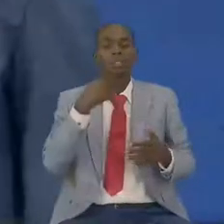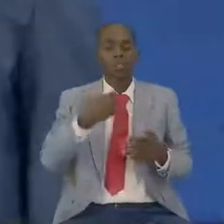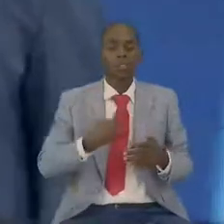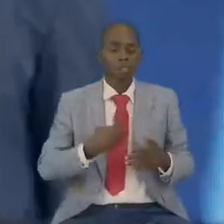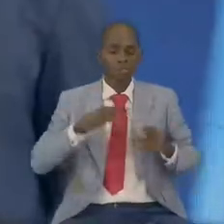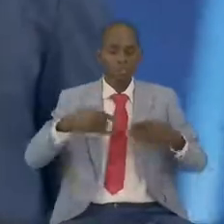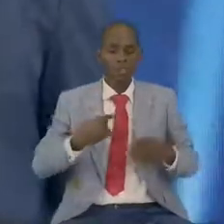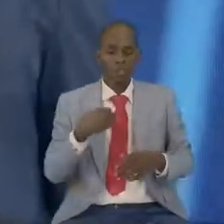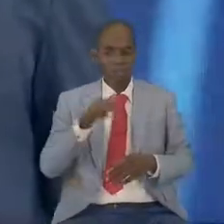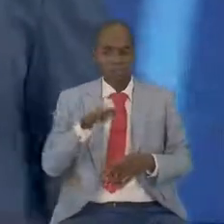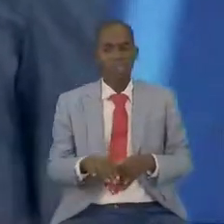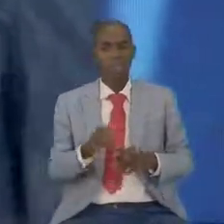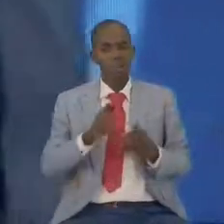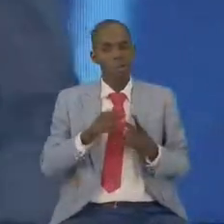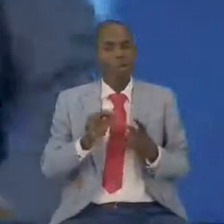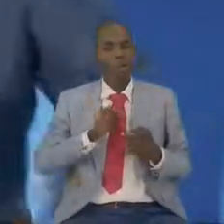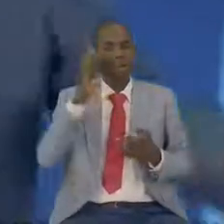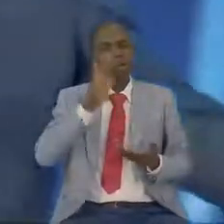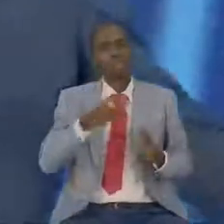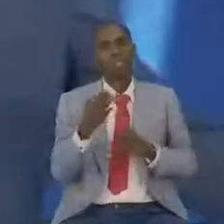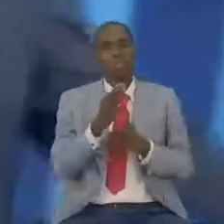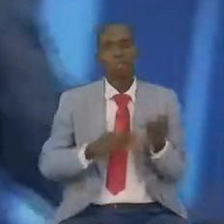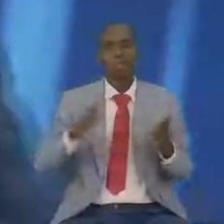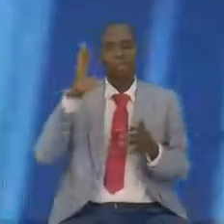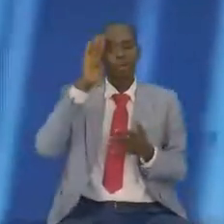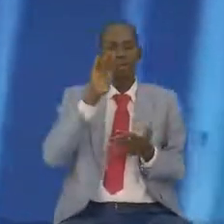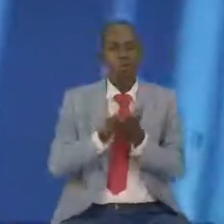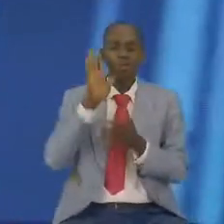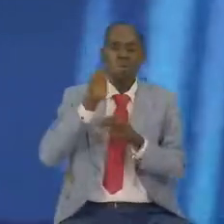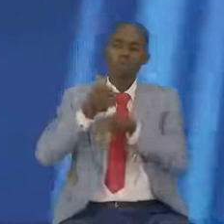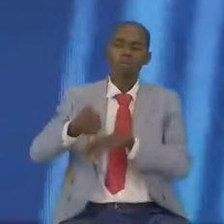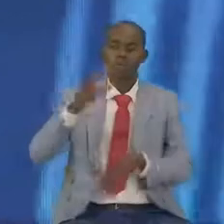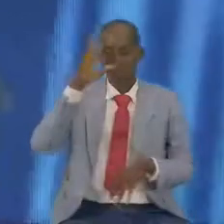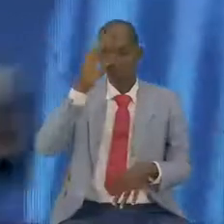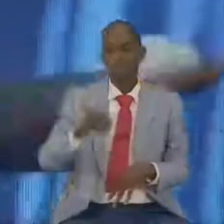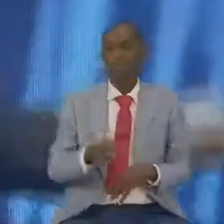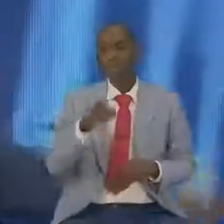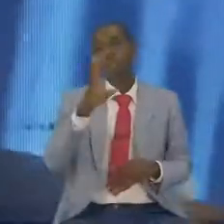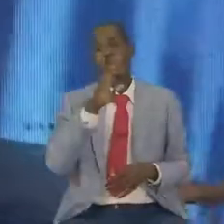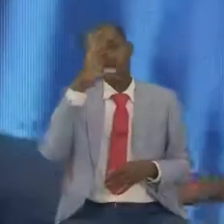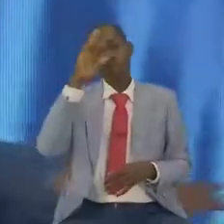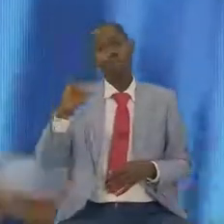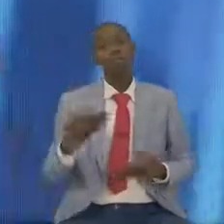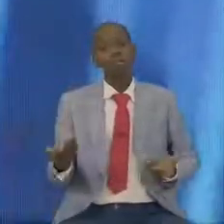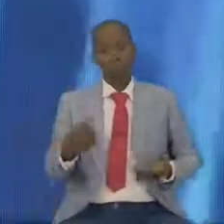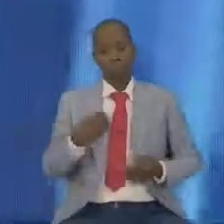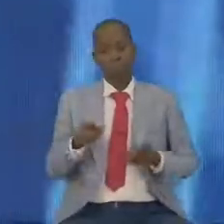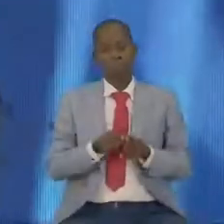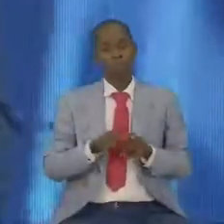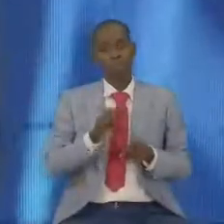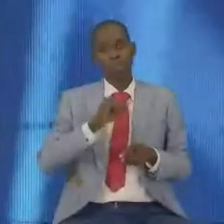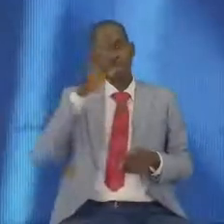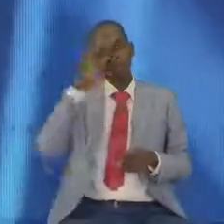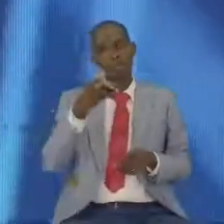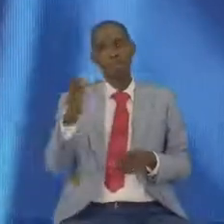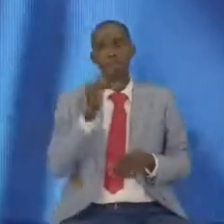Allez, on pense que c'est le mari qui va fabriquer l'enfant. Pourquoi j'ai été même épousé? Tu es un homme et tu es aussi comme un